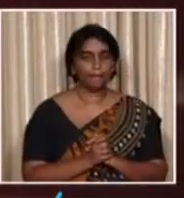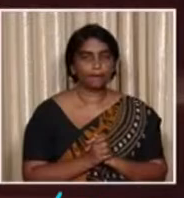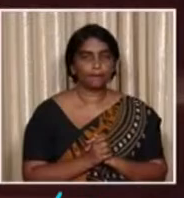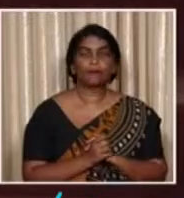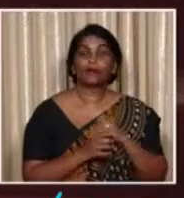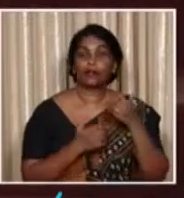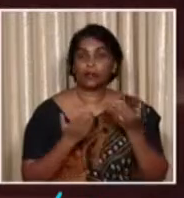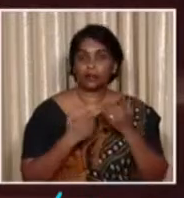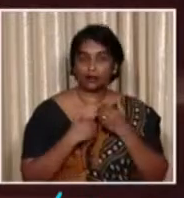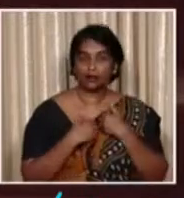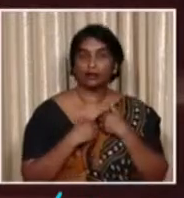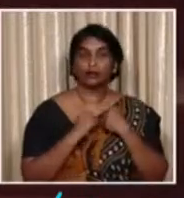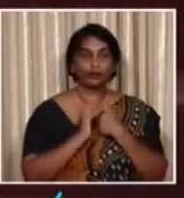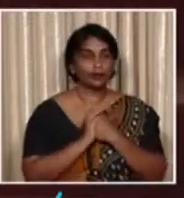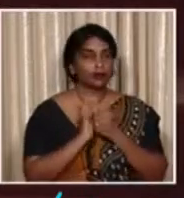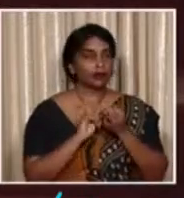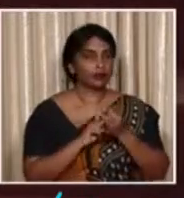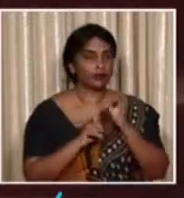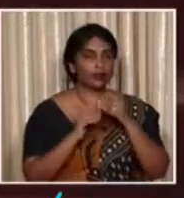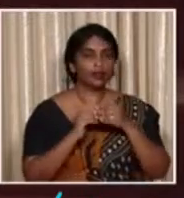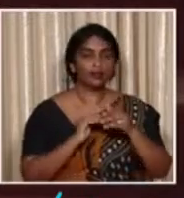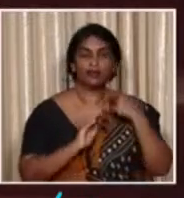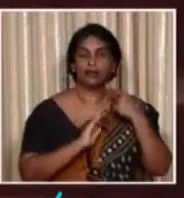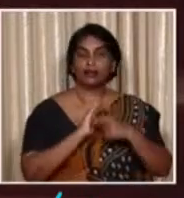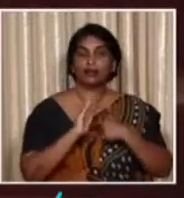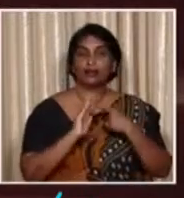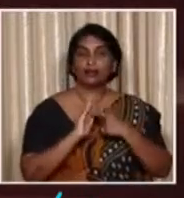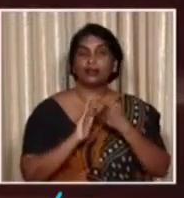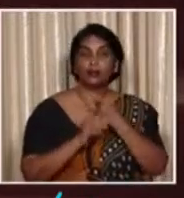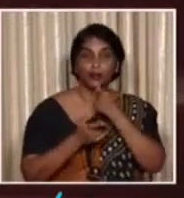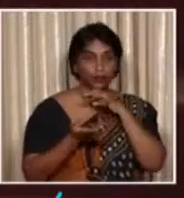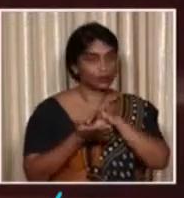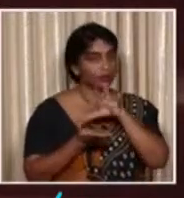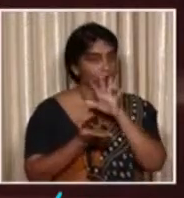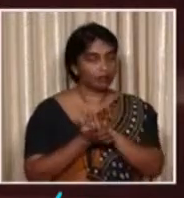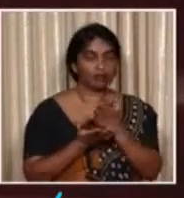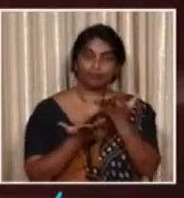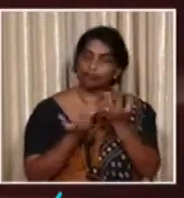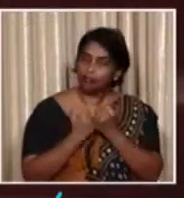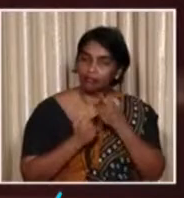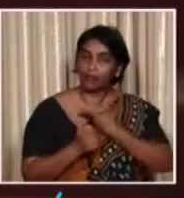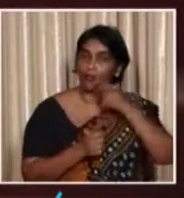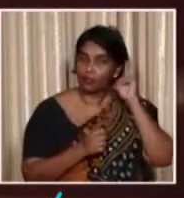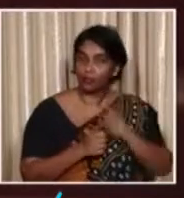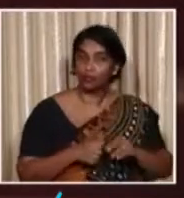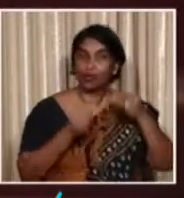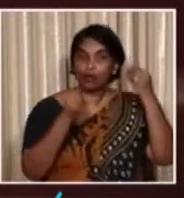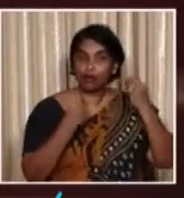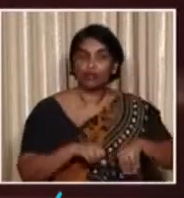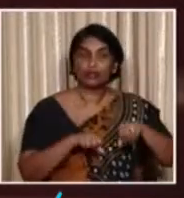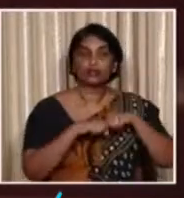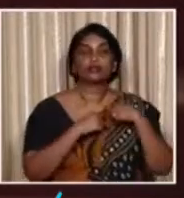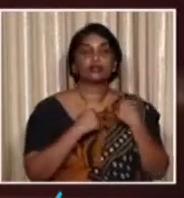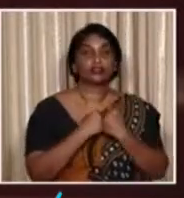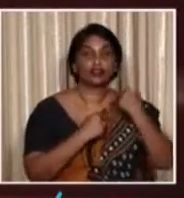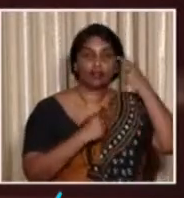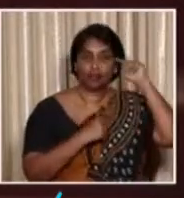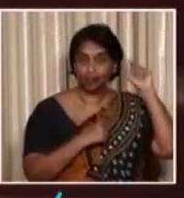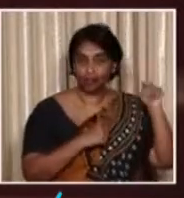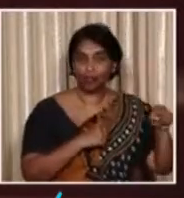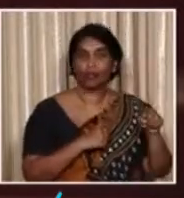Api me Garu Sabhapathitumani me Naduwa Lankawe Dala Apita Nadu Thinduwak Laba Gattat, Bankolot Vecha Samagamakata